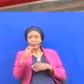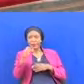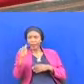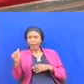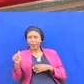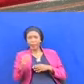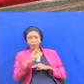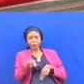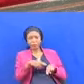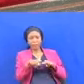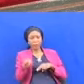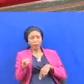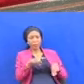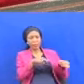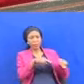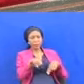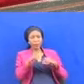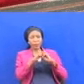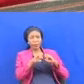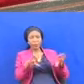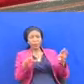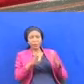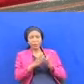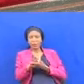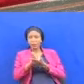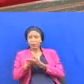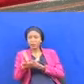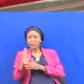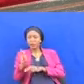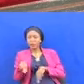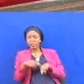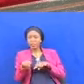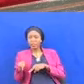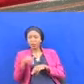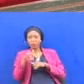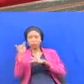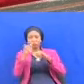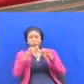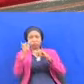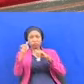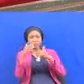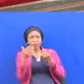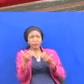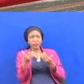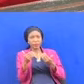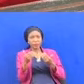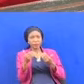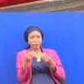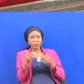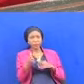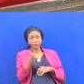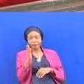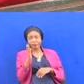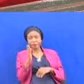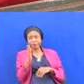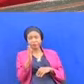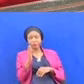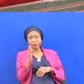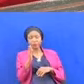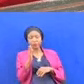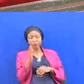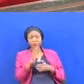mikataba mipya na kuipitia mikataba iliyopo ya usafiri wa anga, yani Bilateral Air Services Agreement,